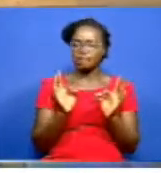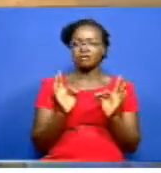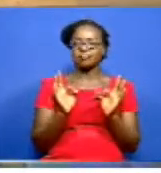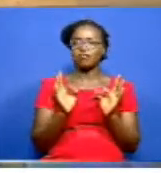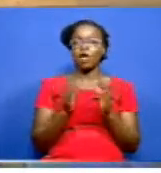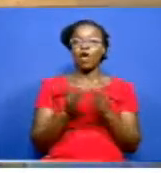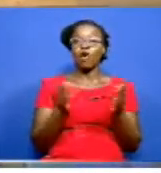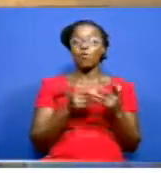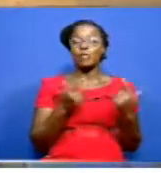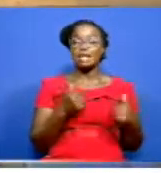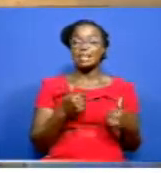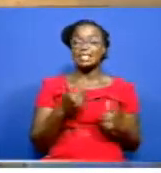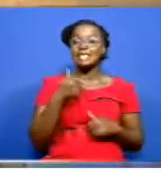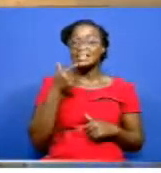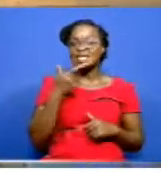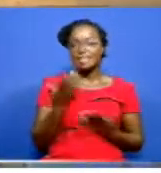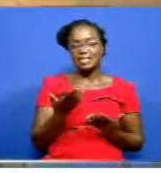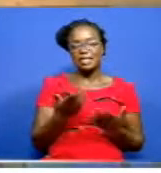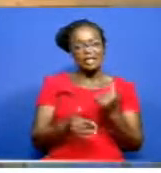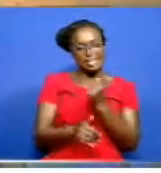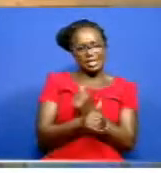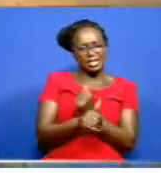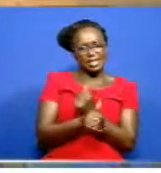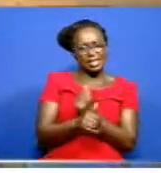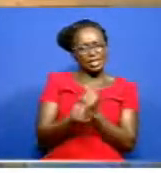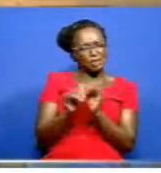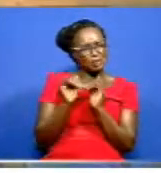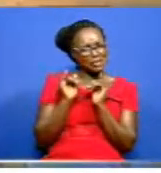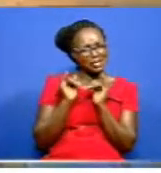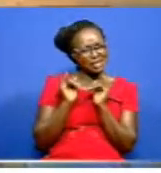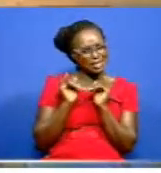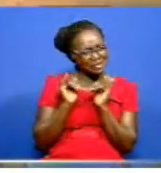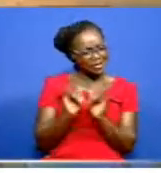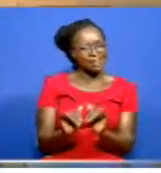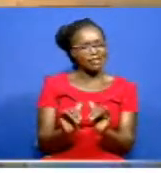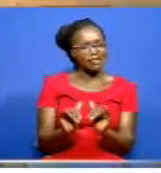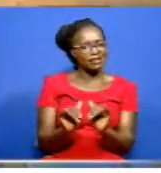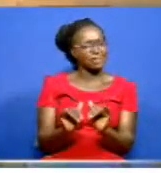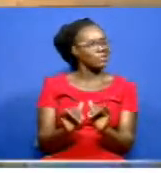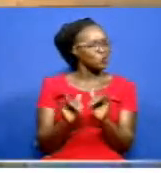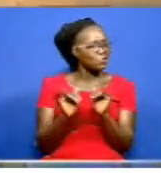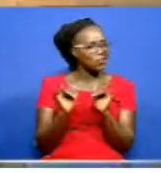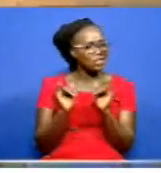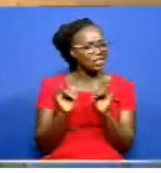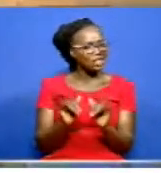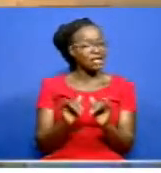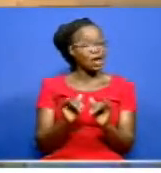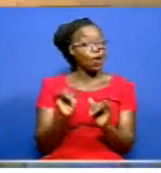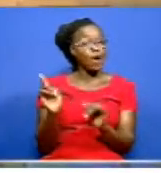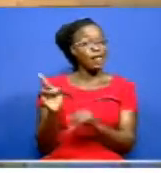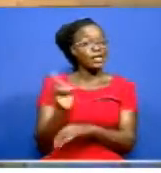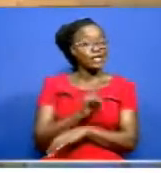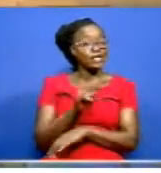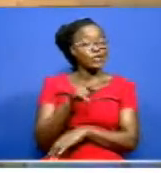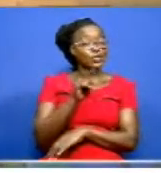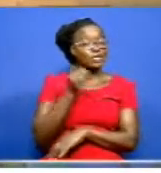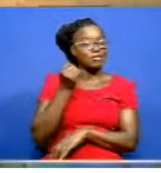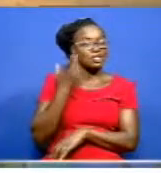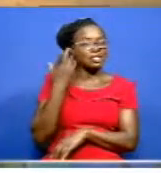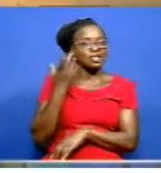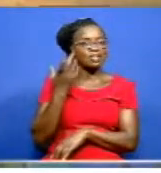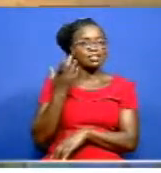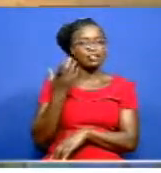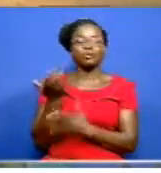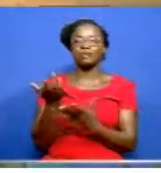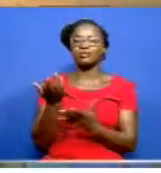vitu vilivyokuwa. Sasa hadhari ni utakaa nayo siku moja ujipate we mwenyewe hatujielewi, umechukua kisu